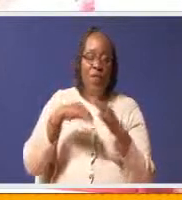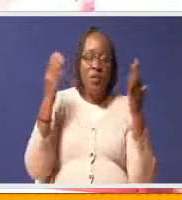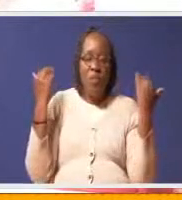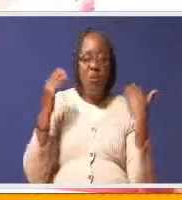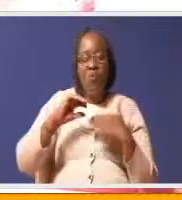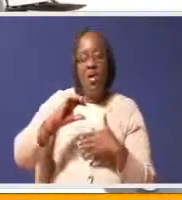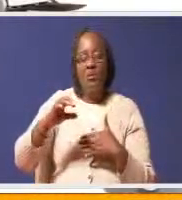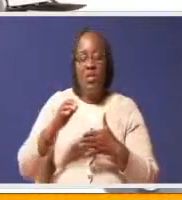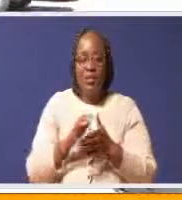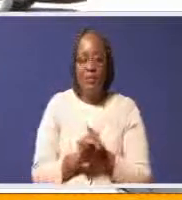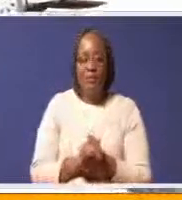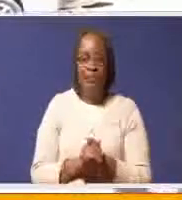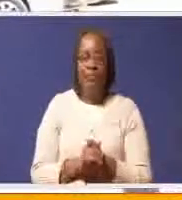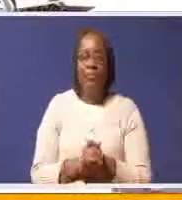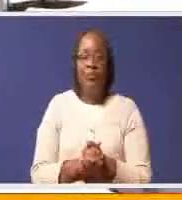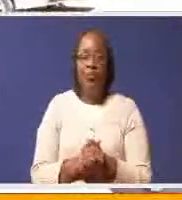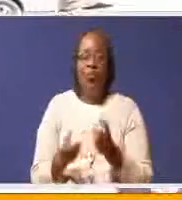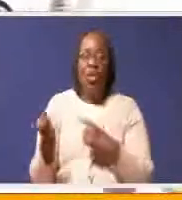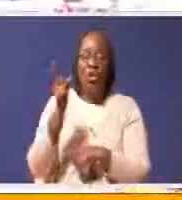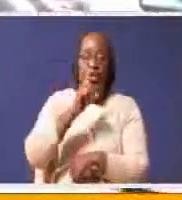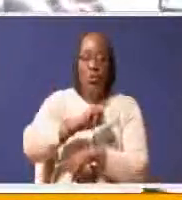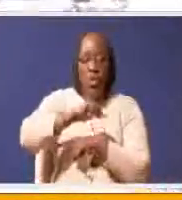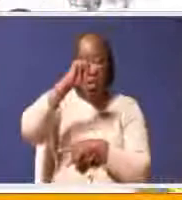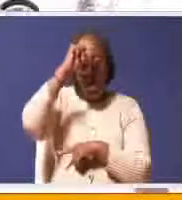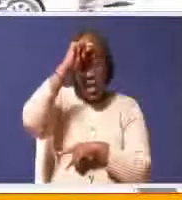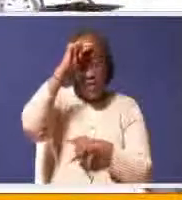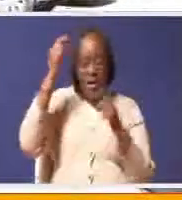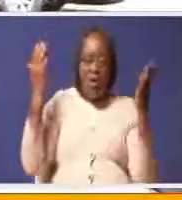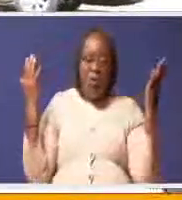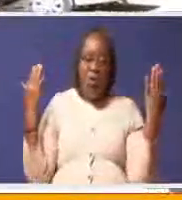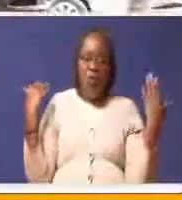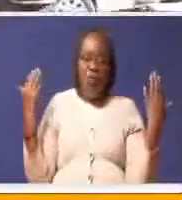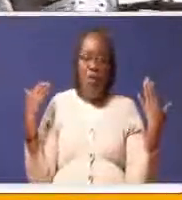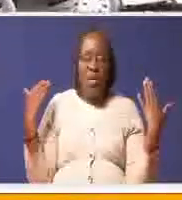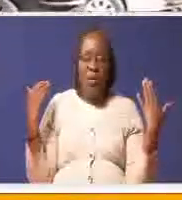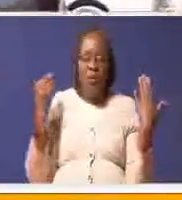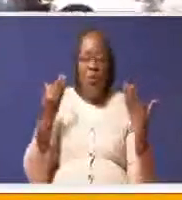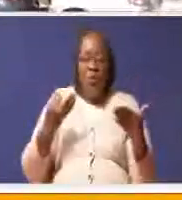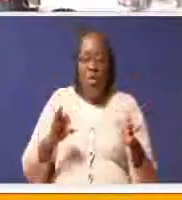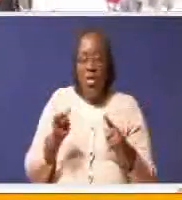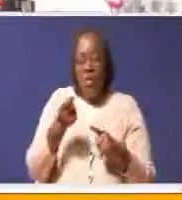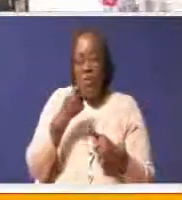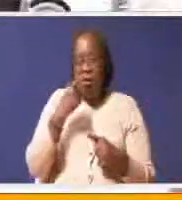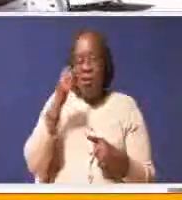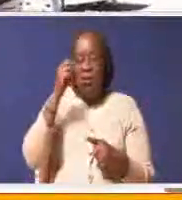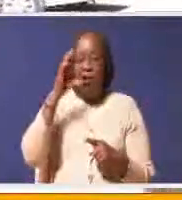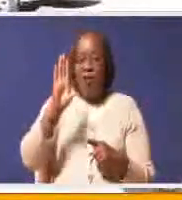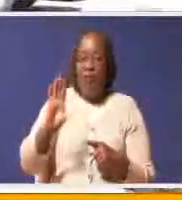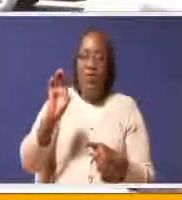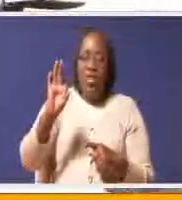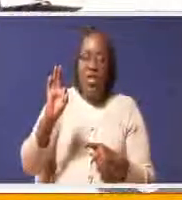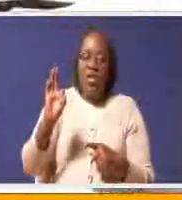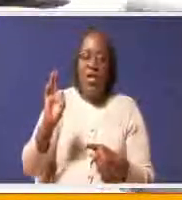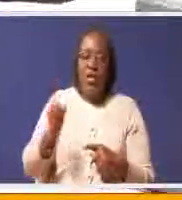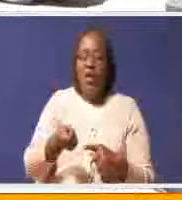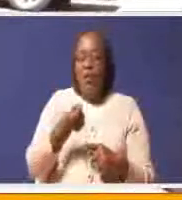Meru. Mdhujojo na aruwa ngavano wa Meru Kawira Mwangaza akirekire ndawa siya mungana jwa milioni mirongwe tano na idhatu nombiteko